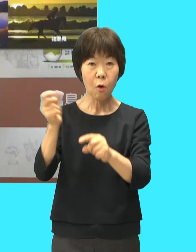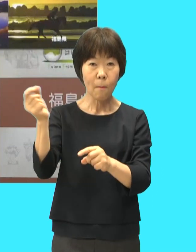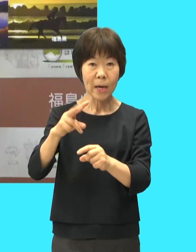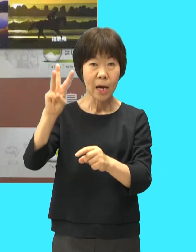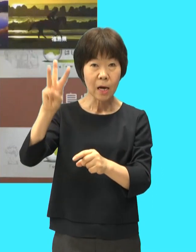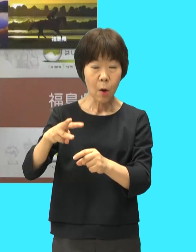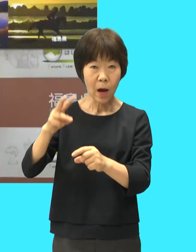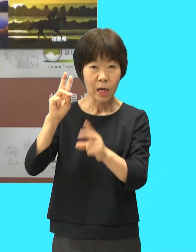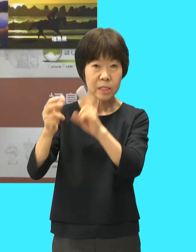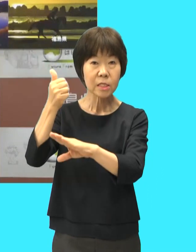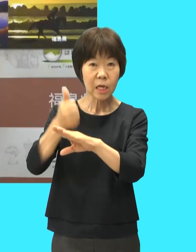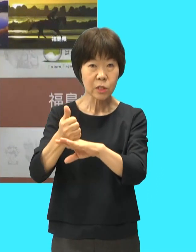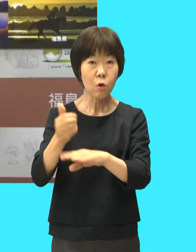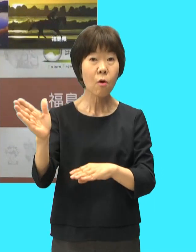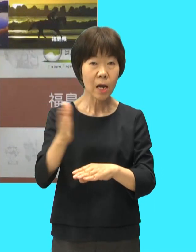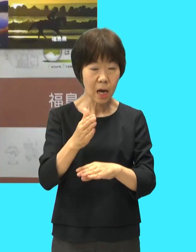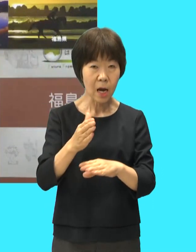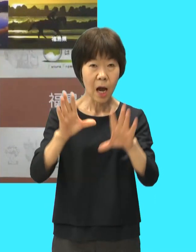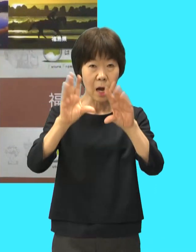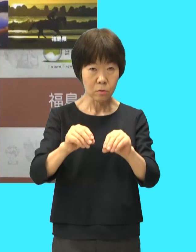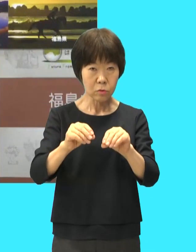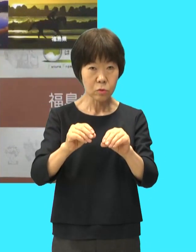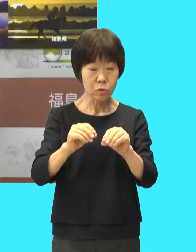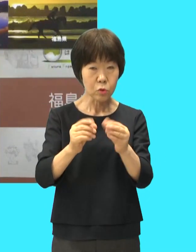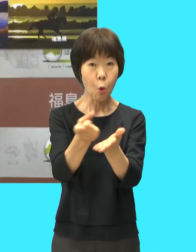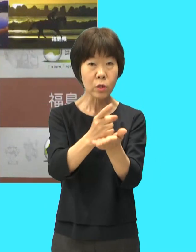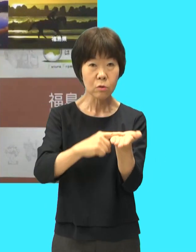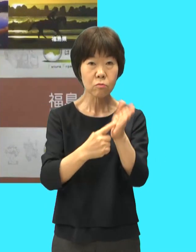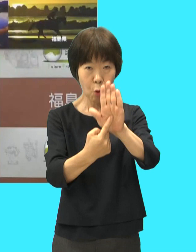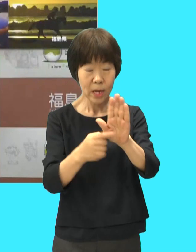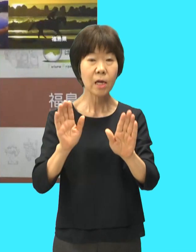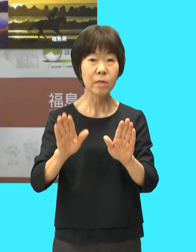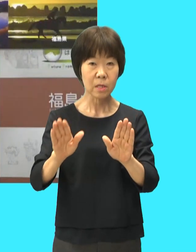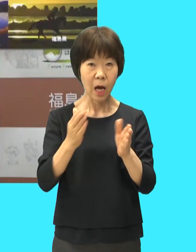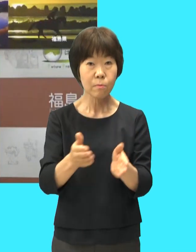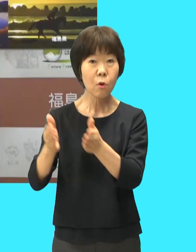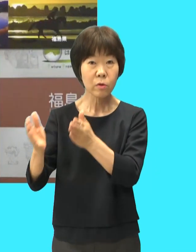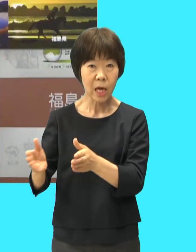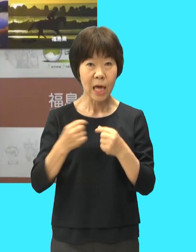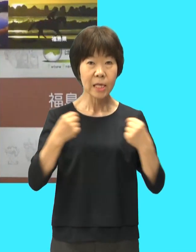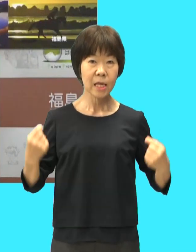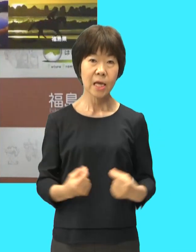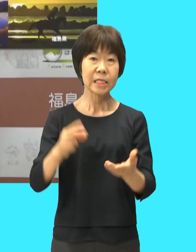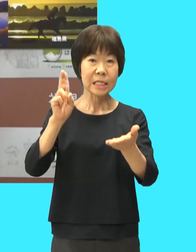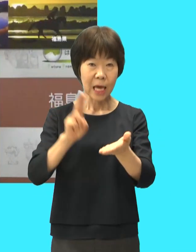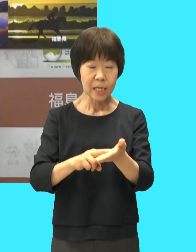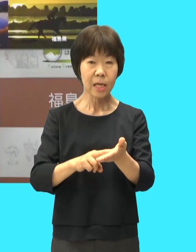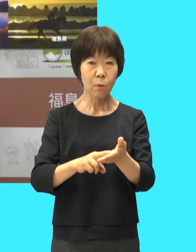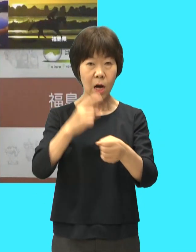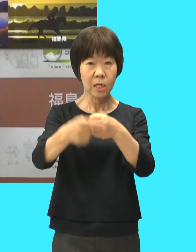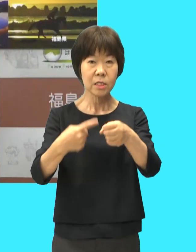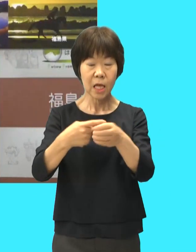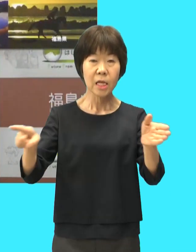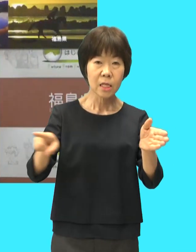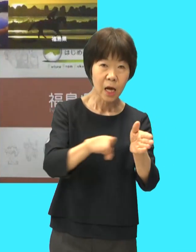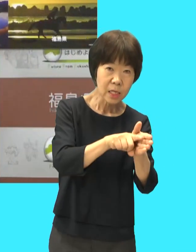から廃炉にするという方針を既に表明をされていますただ一方で正式決定には1年